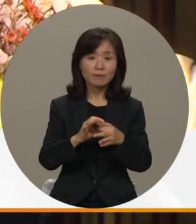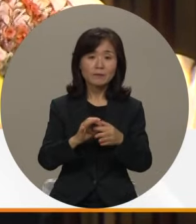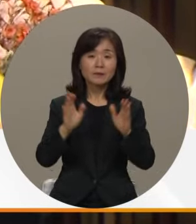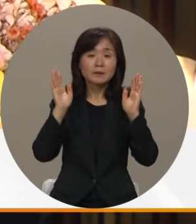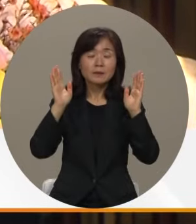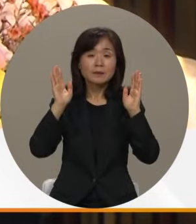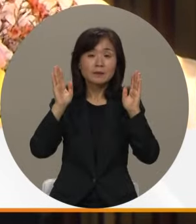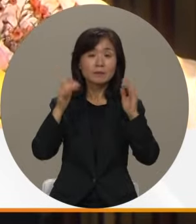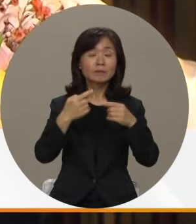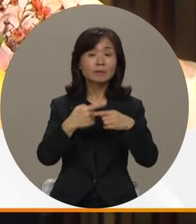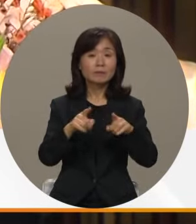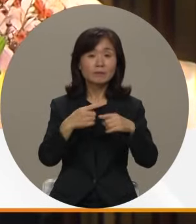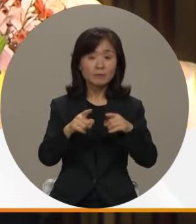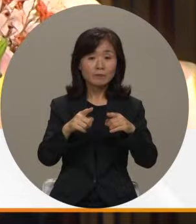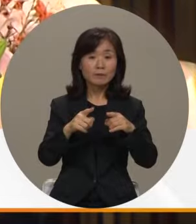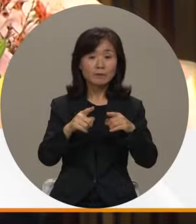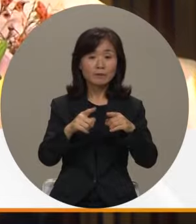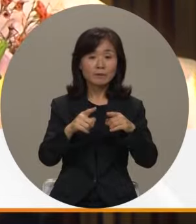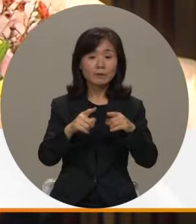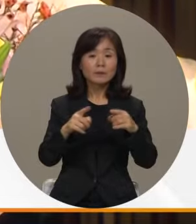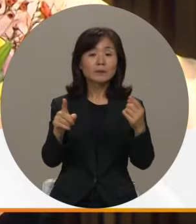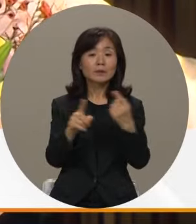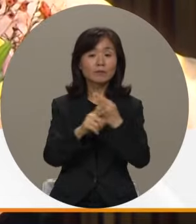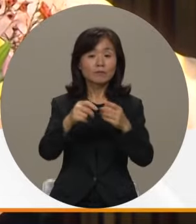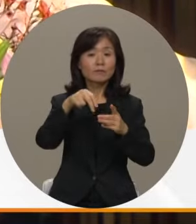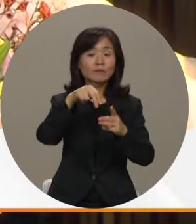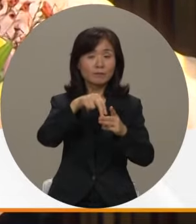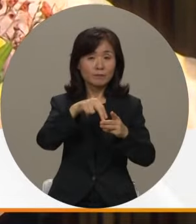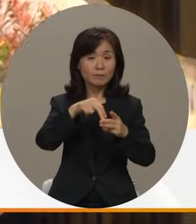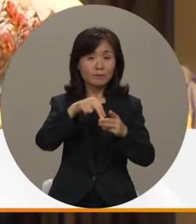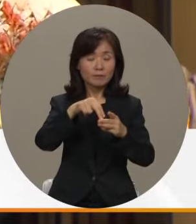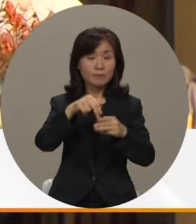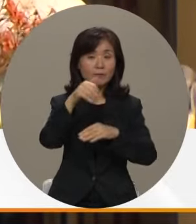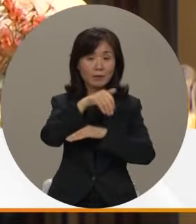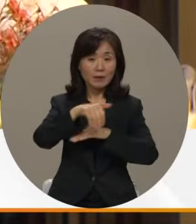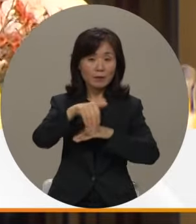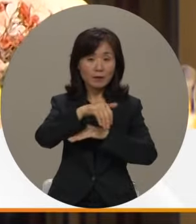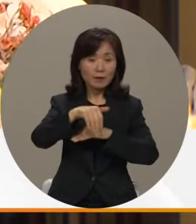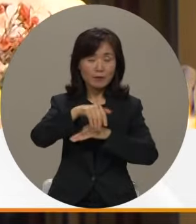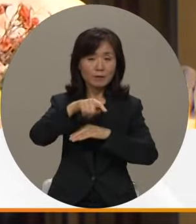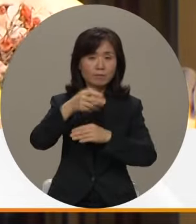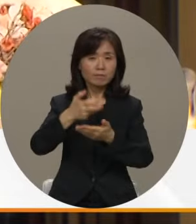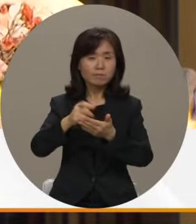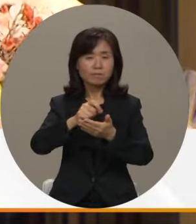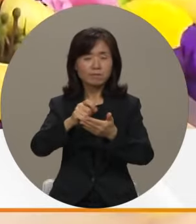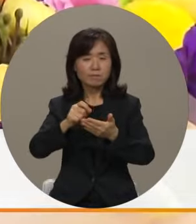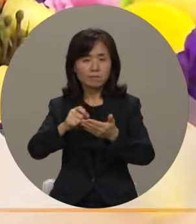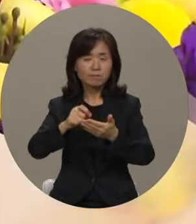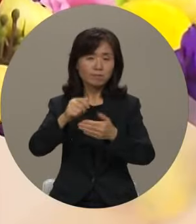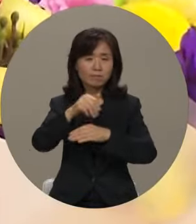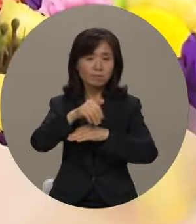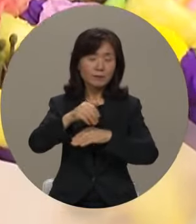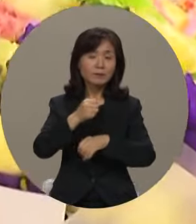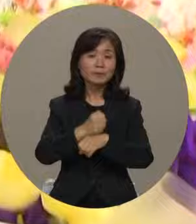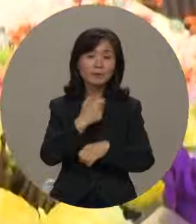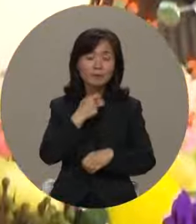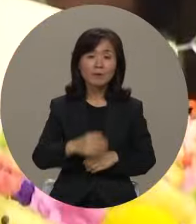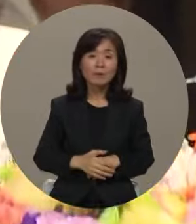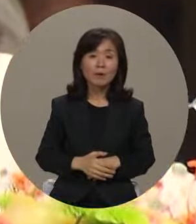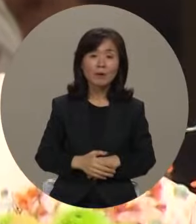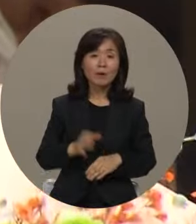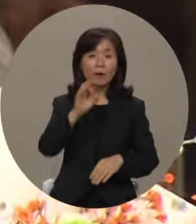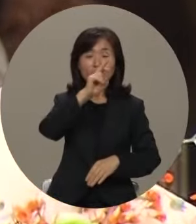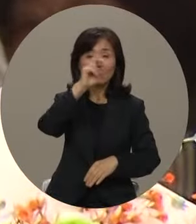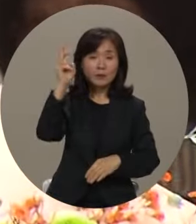학습 진단 치유센터 계획을 작성하는 정교육감은